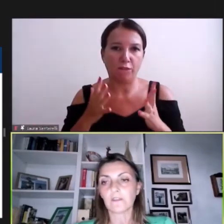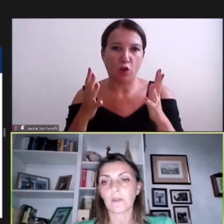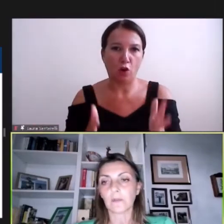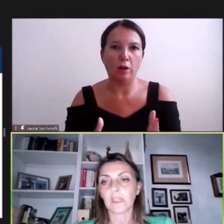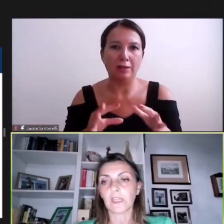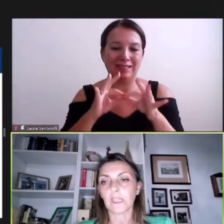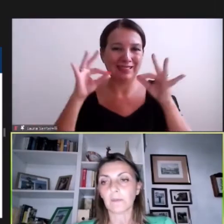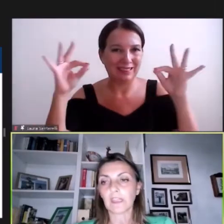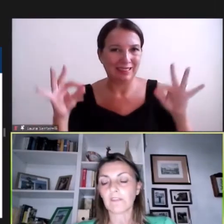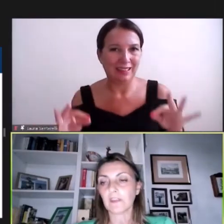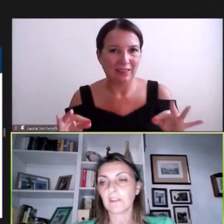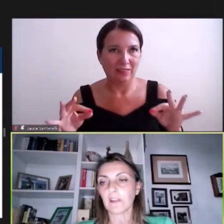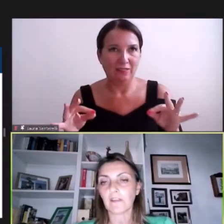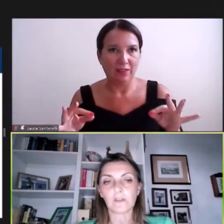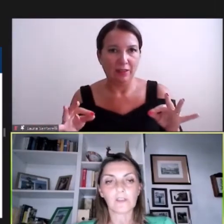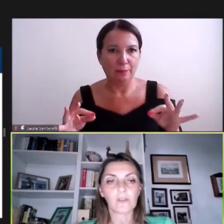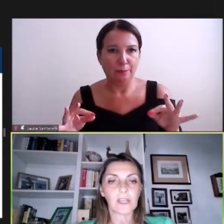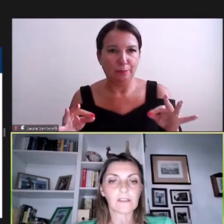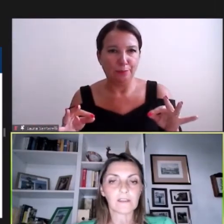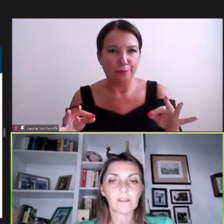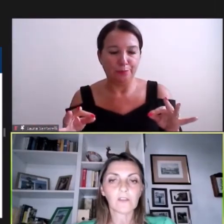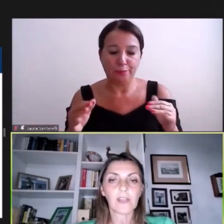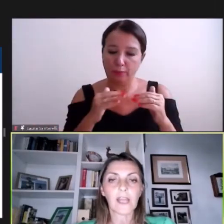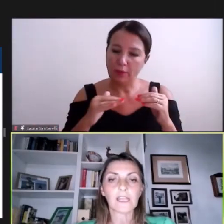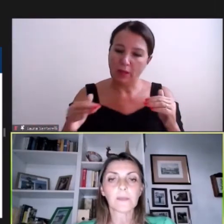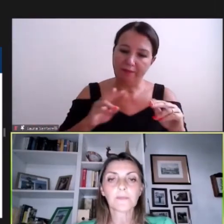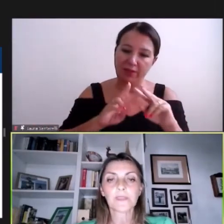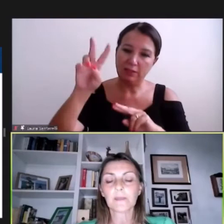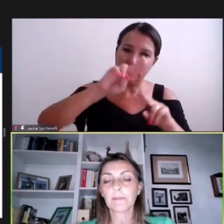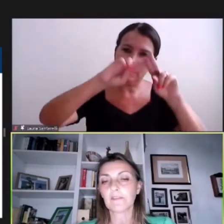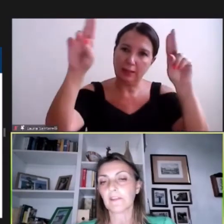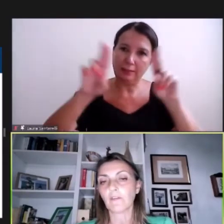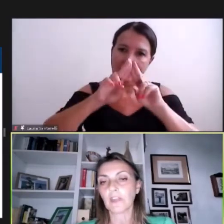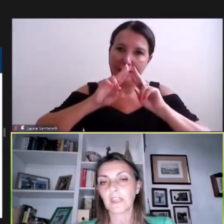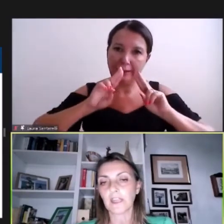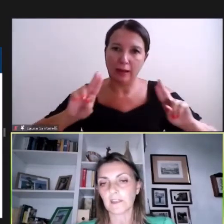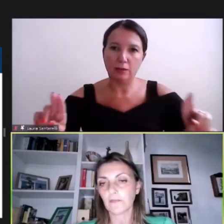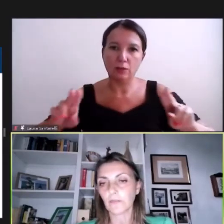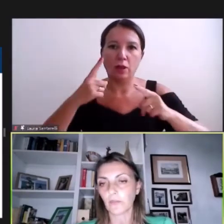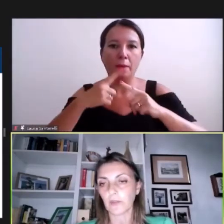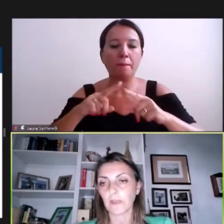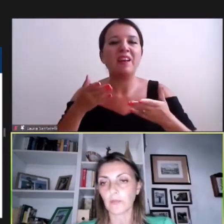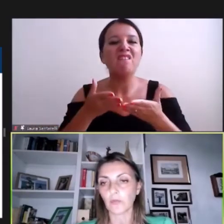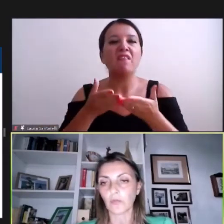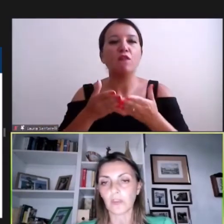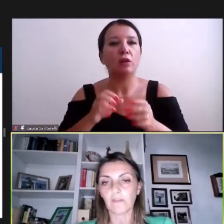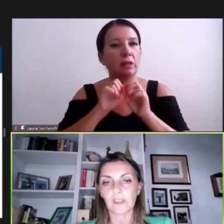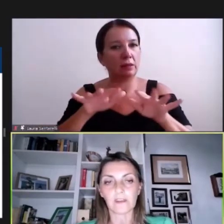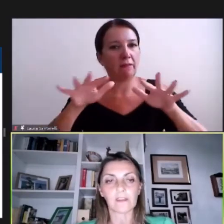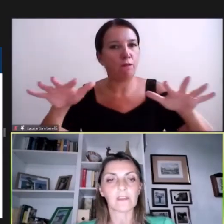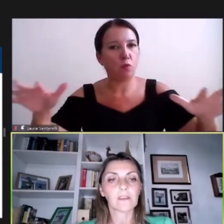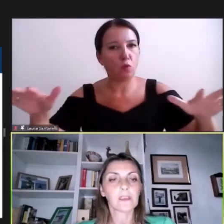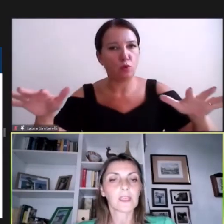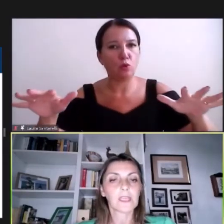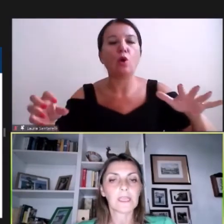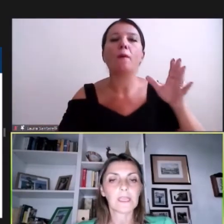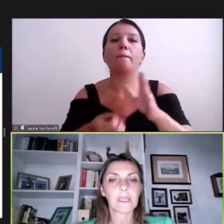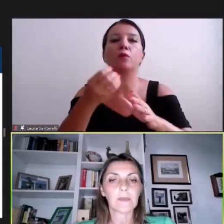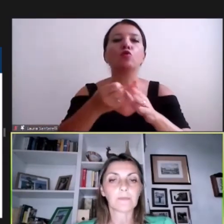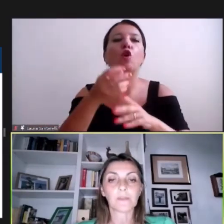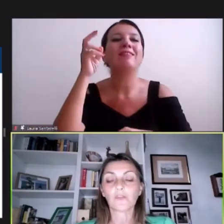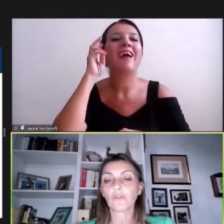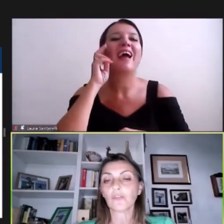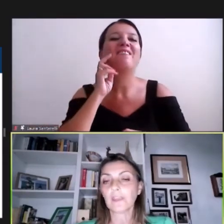definiti, sicuramente ben definiti a livello nazionale e internazionale, per favorire la diffusione dei prodotti verdi.